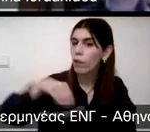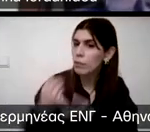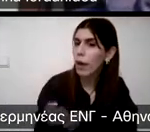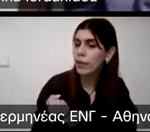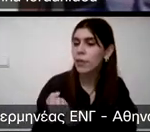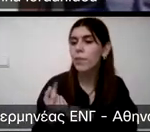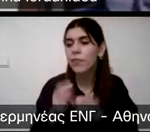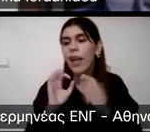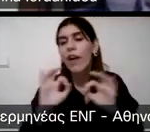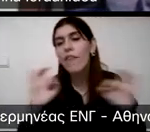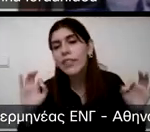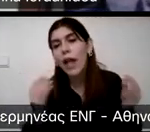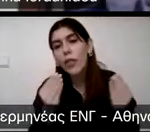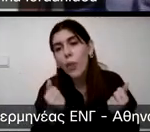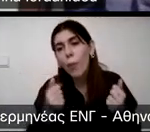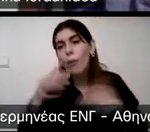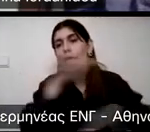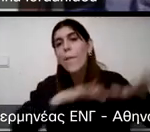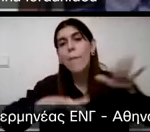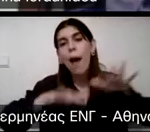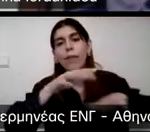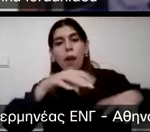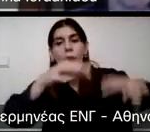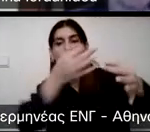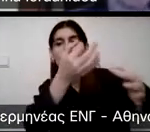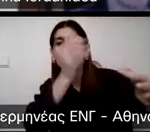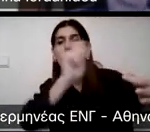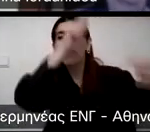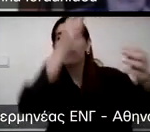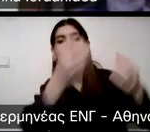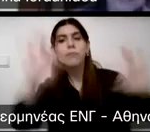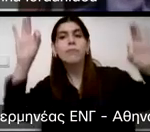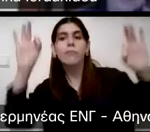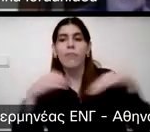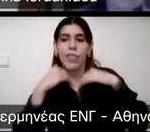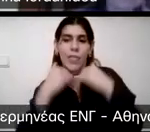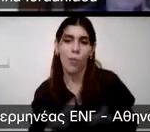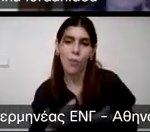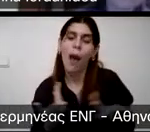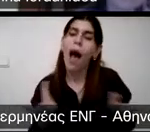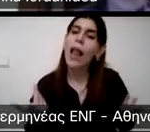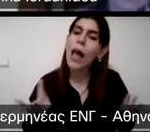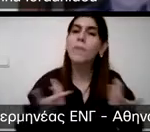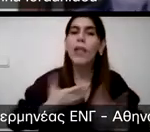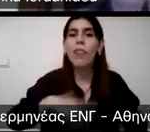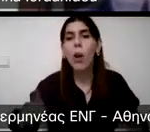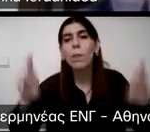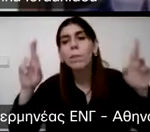θα έκλεινα με αυτή την αισιόδοξη πρόταση ότι έχουμε αρκετό